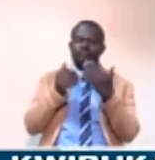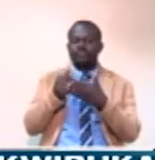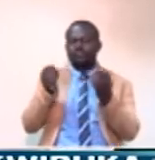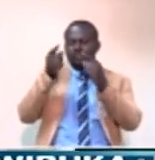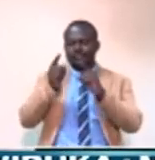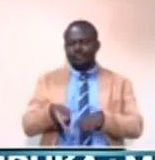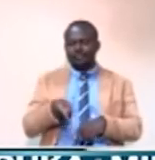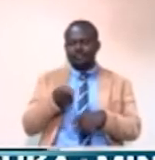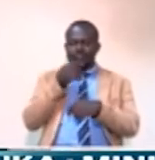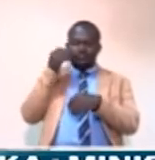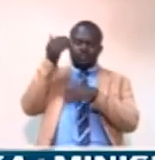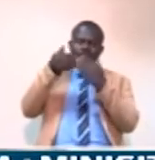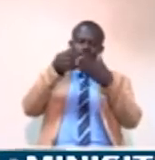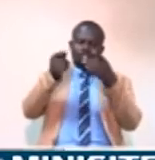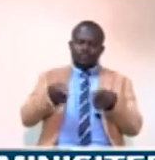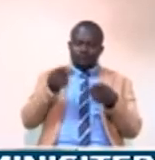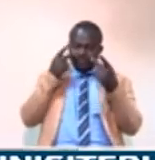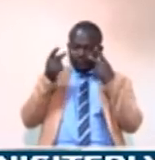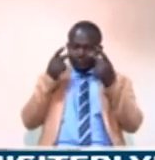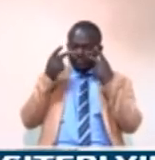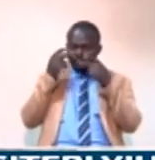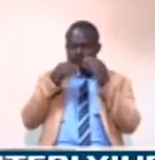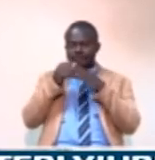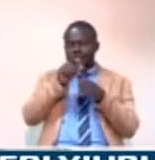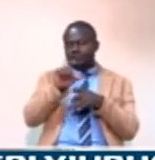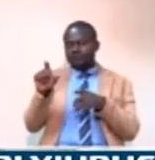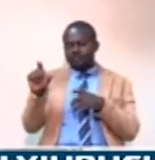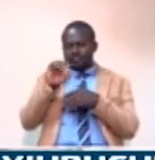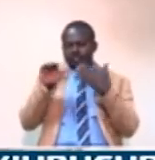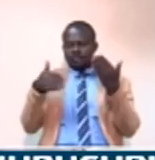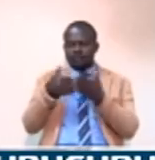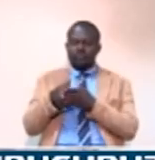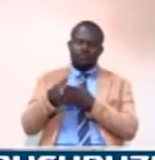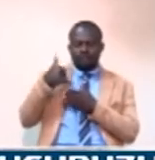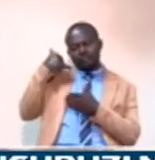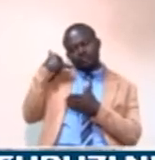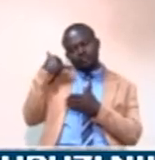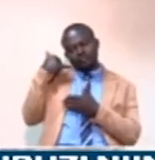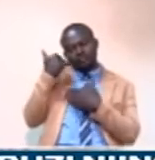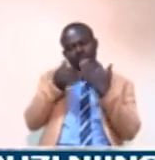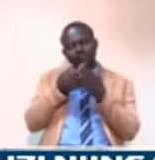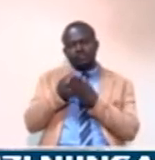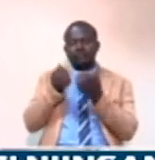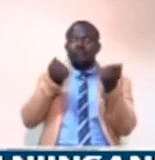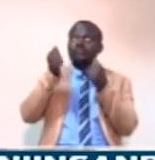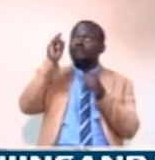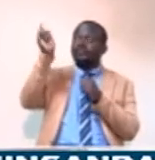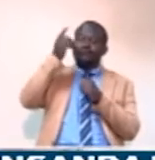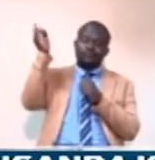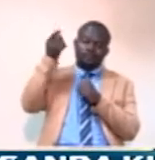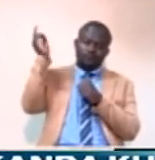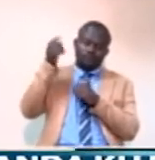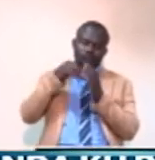bangezeho baraza bareba icyumweru, bakahamagaza ambulance nzana